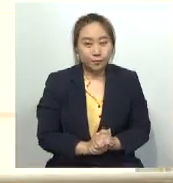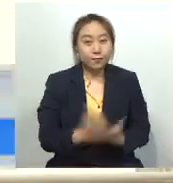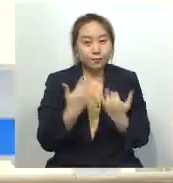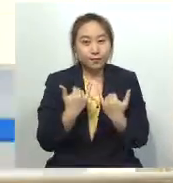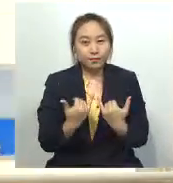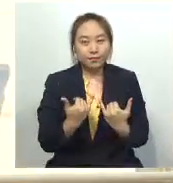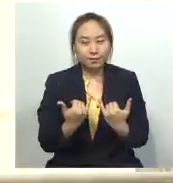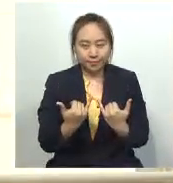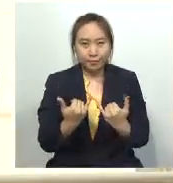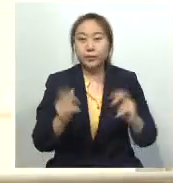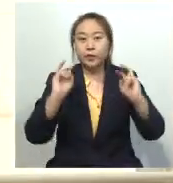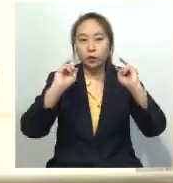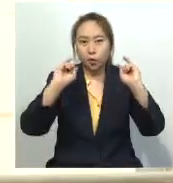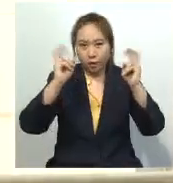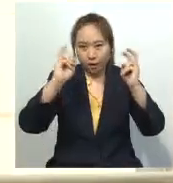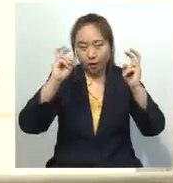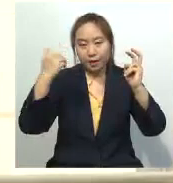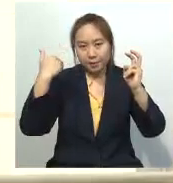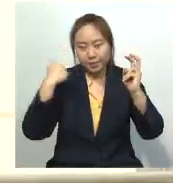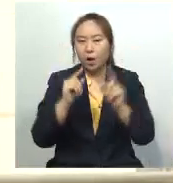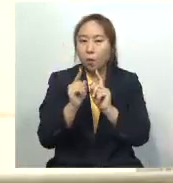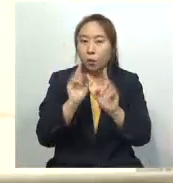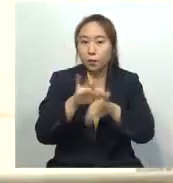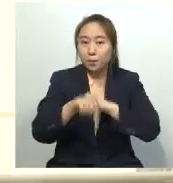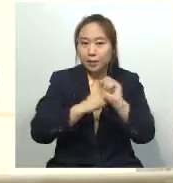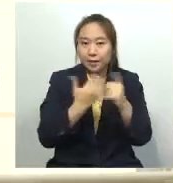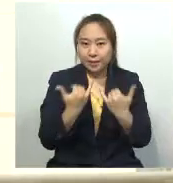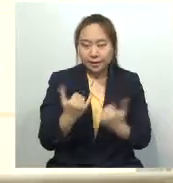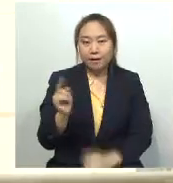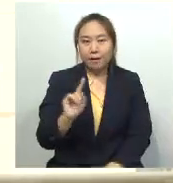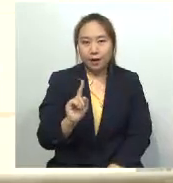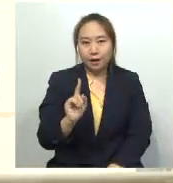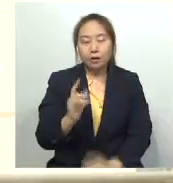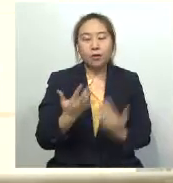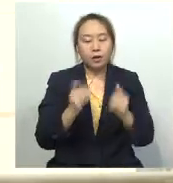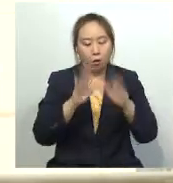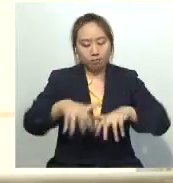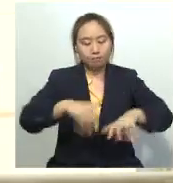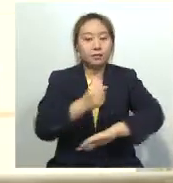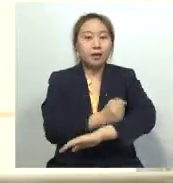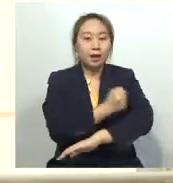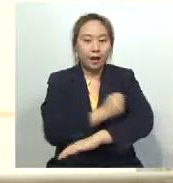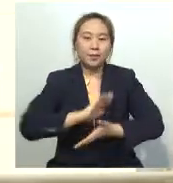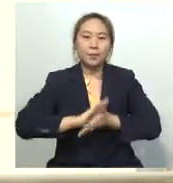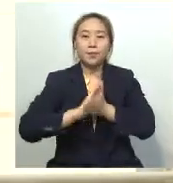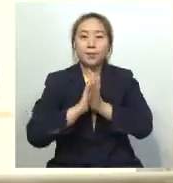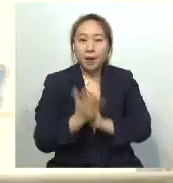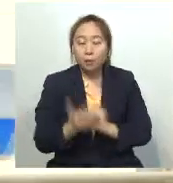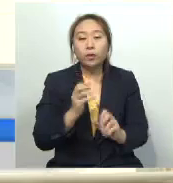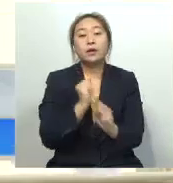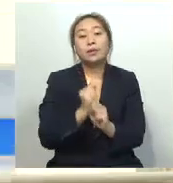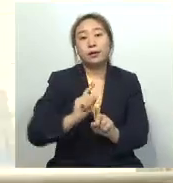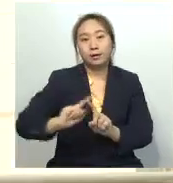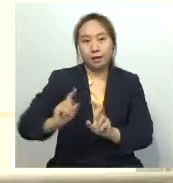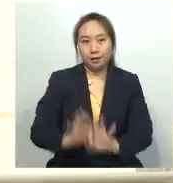แน่นอนนะครับสำหรับอีกหนึ่งประเด็นที่มีการพูดถึงมากในปีนี้นะครับก็คือการปรับตัวของพี่น้องผู้ใช้แรงงานแล้วก็คนทำงานทั่วไปนะครับโดยเฉ